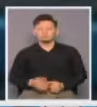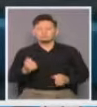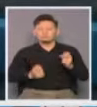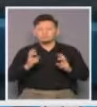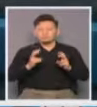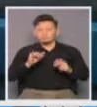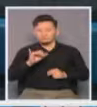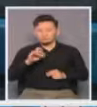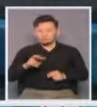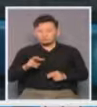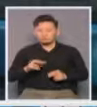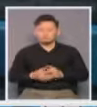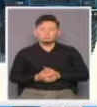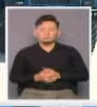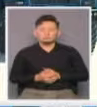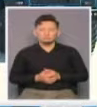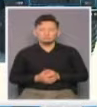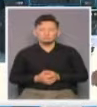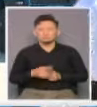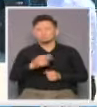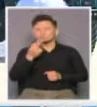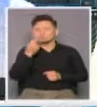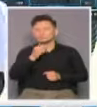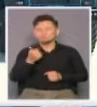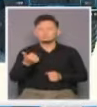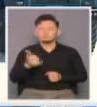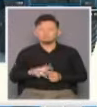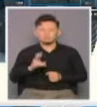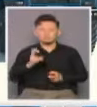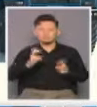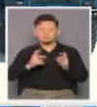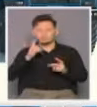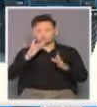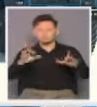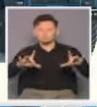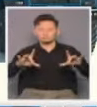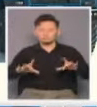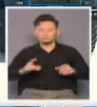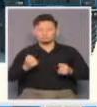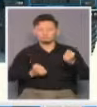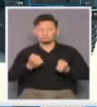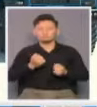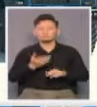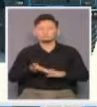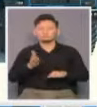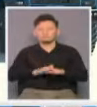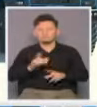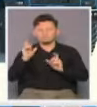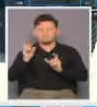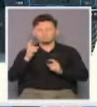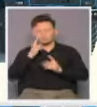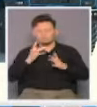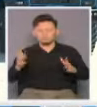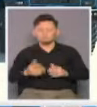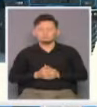«Урал» является лидером на рынке по производству полноприводных автомобилей в